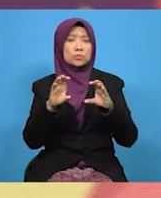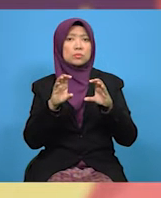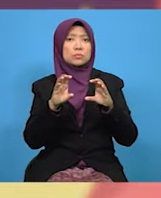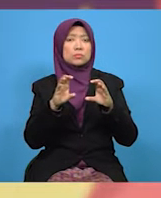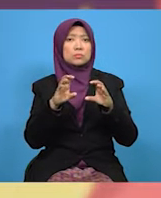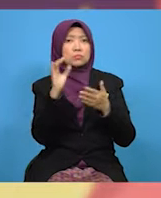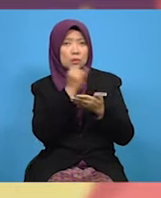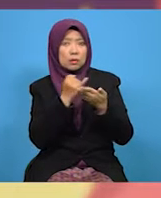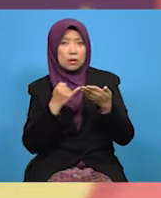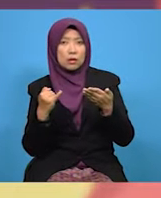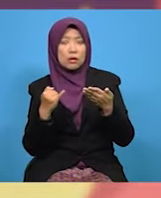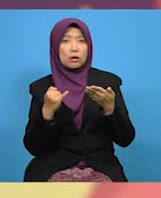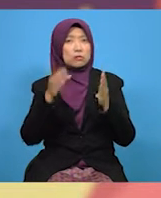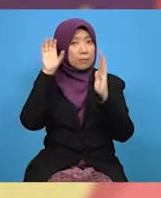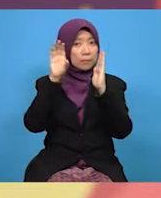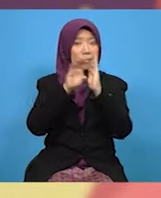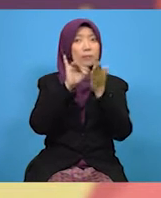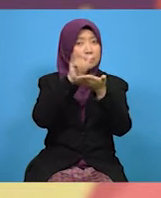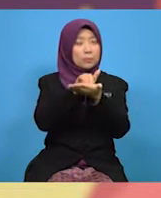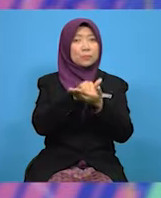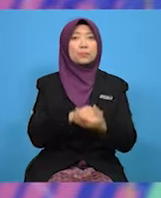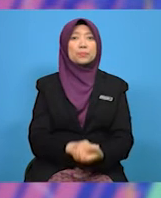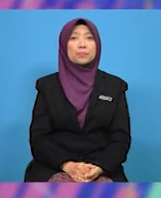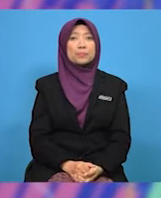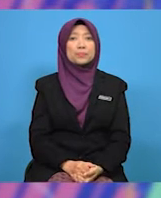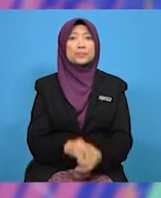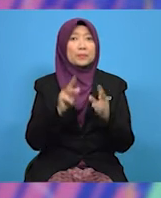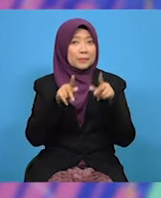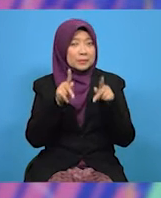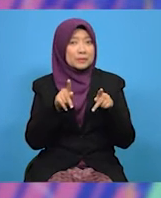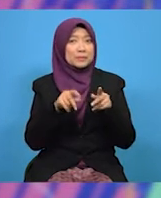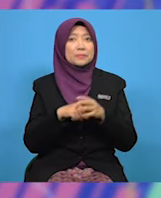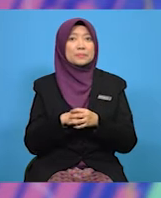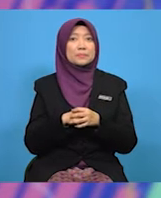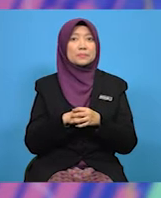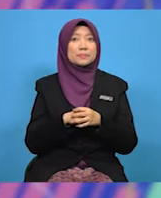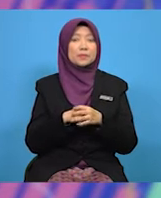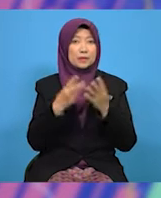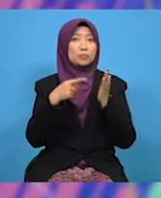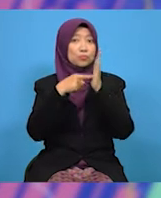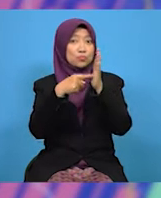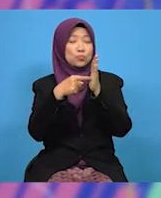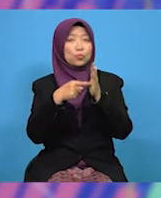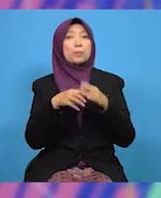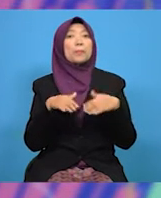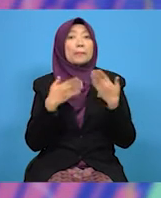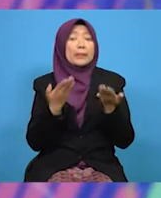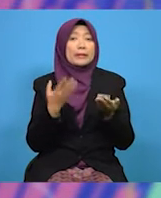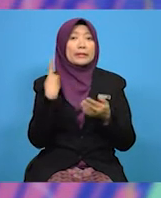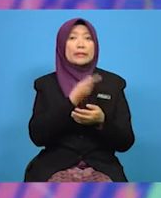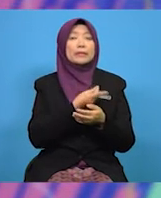anda Lakar frame yang parah tersebut file Puncak sekarang saya akan menunjukkan bagaimana